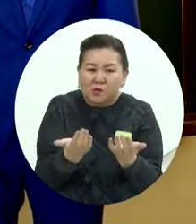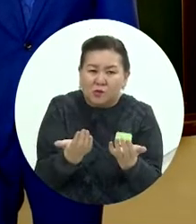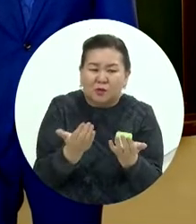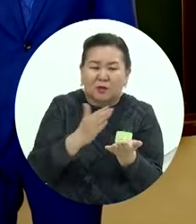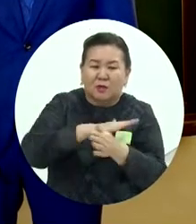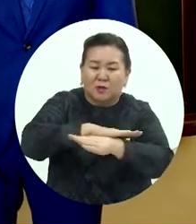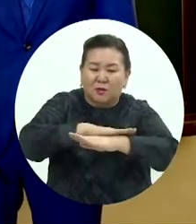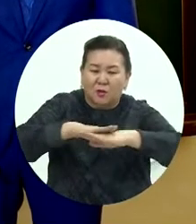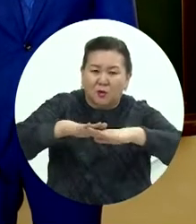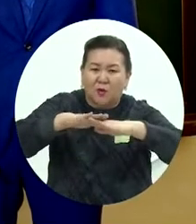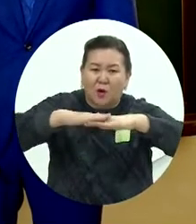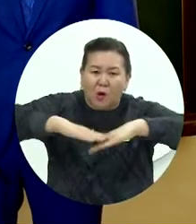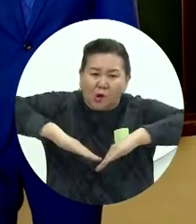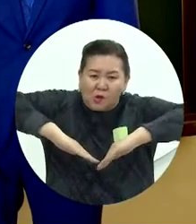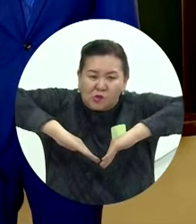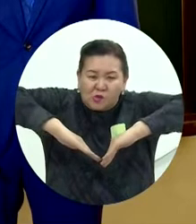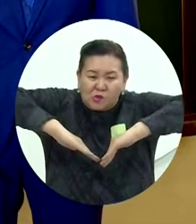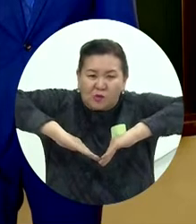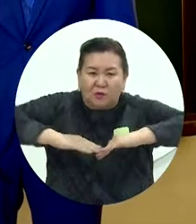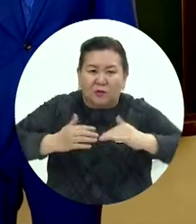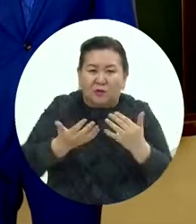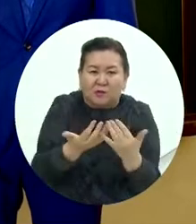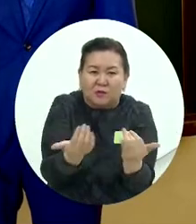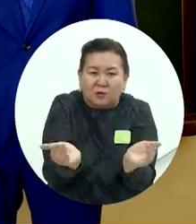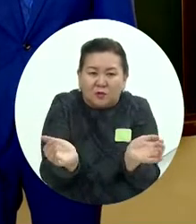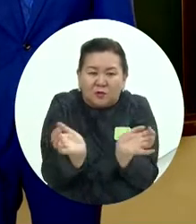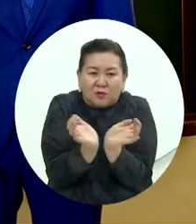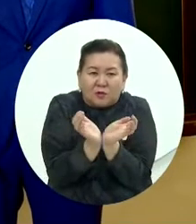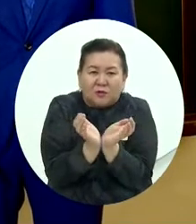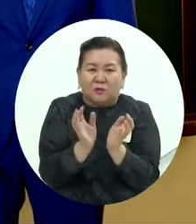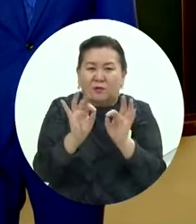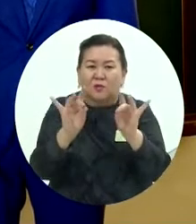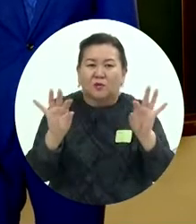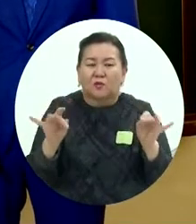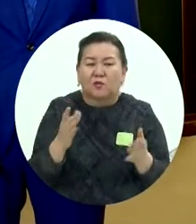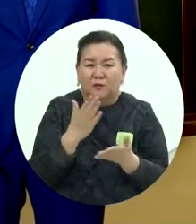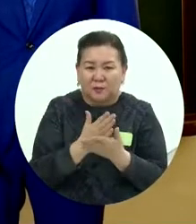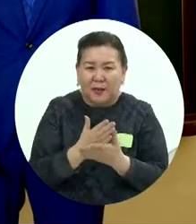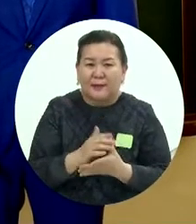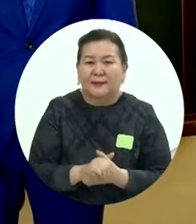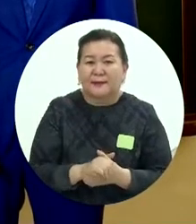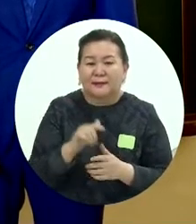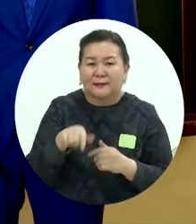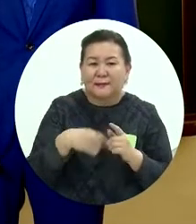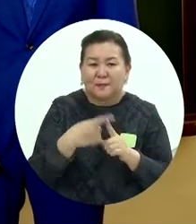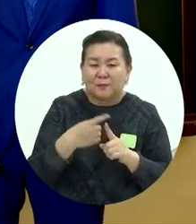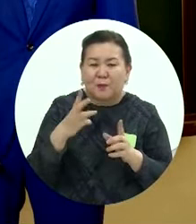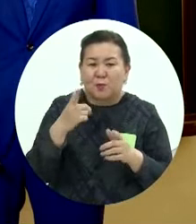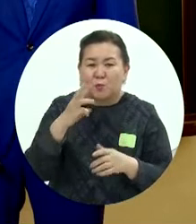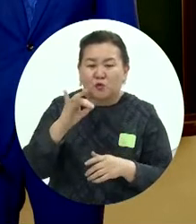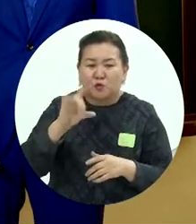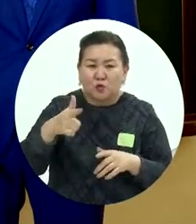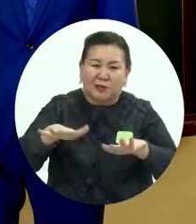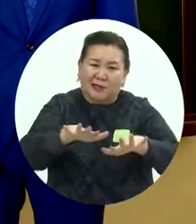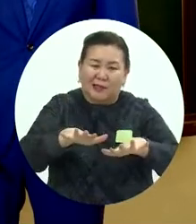дэвшин хөндий, мөслөгийн хонх, мөргөцөг, гүвэрхэг толгод, морины далангууд үүсдэг. За эдгээр үл мөслөгийн гаралтай эрлэп